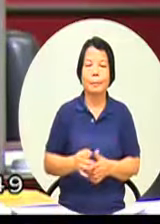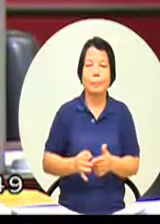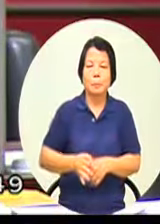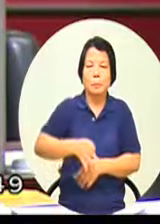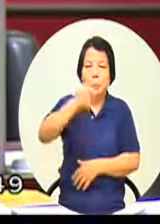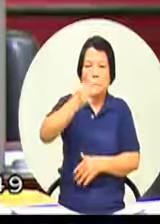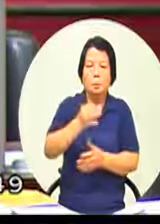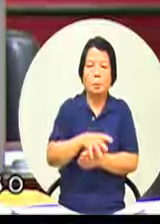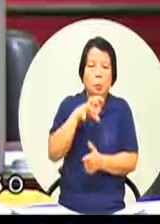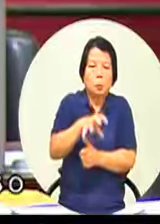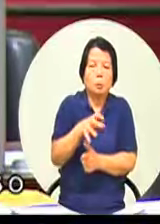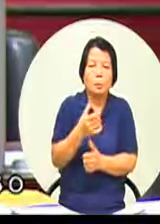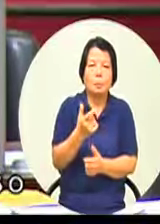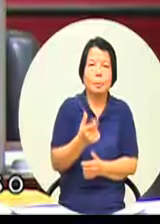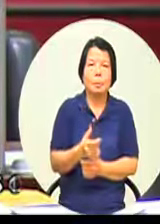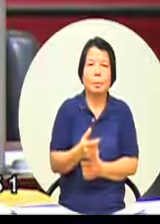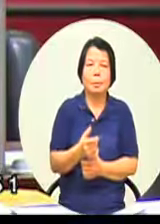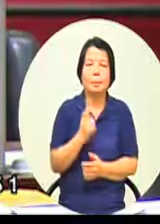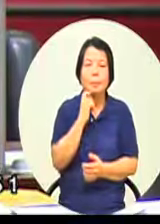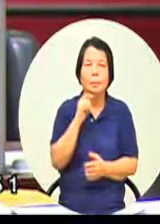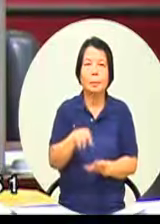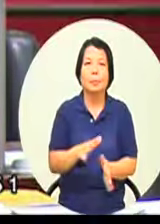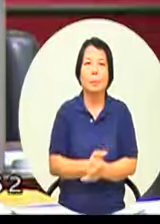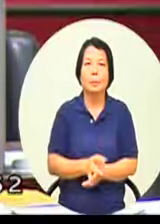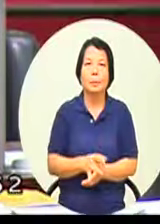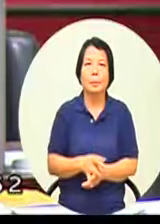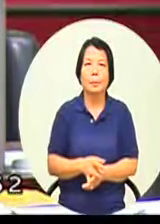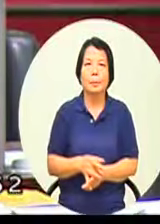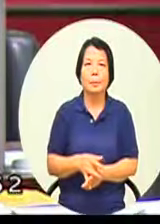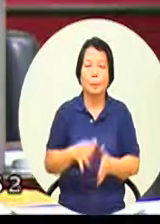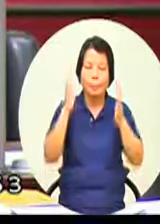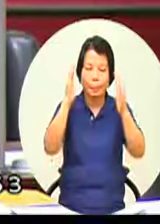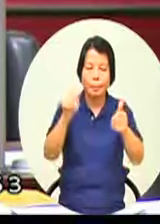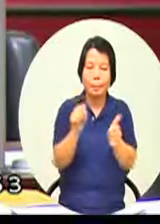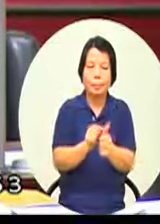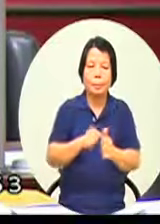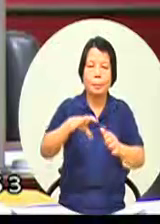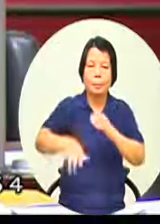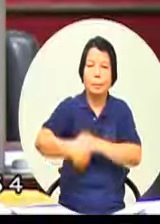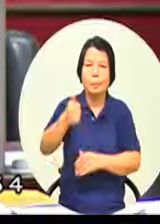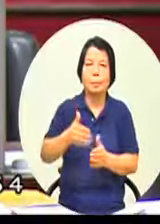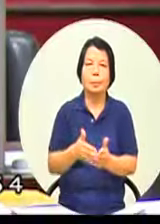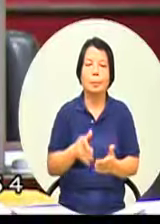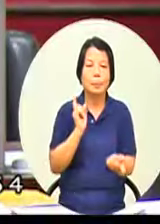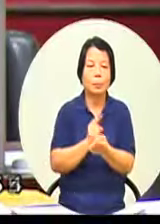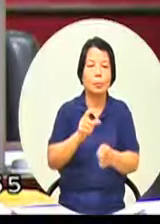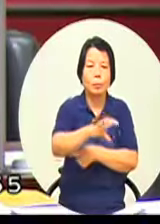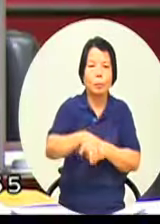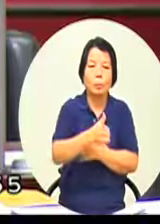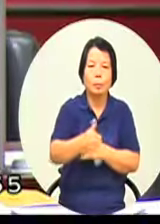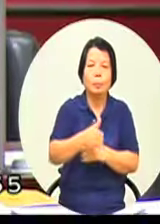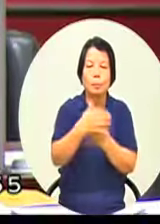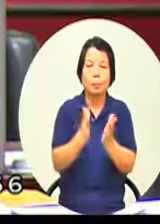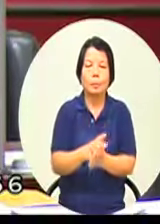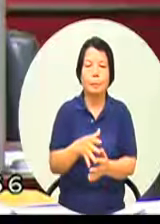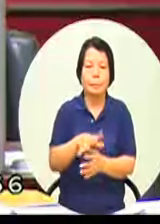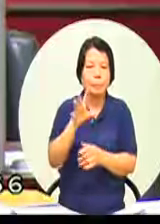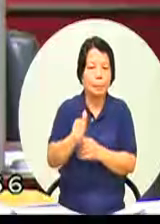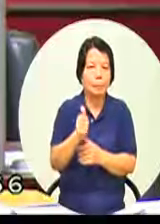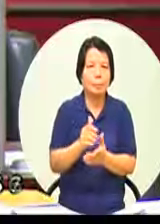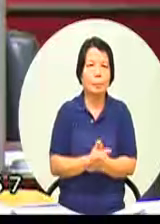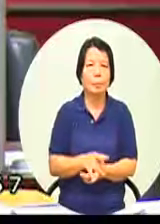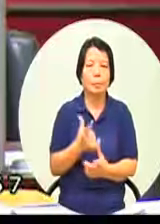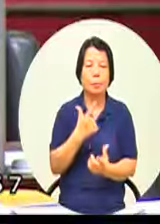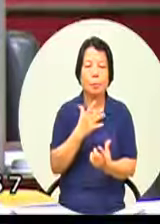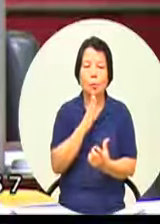情。坐在你旁边的正副局长，他这方面应该是很熟啊，对不对？汛起来